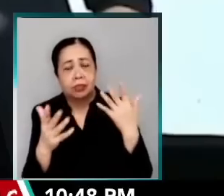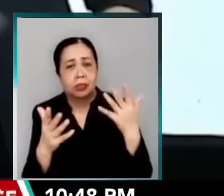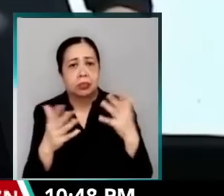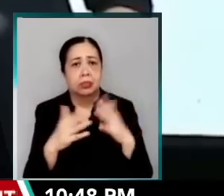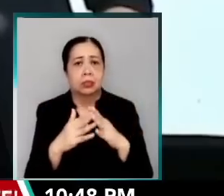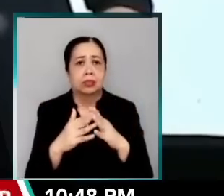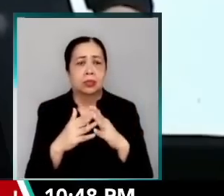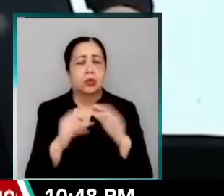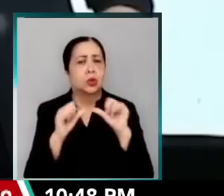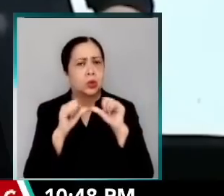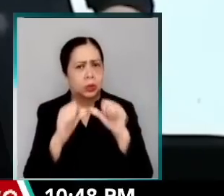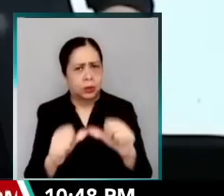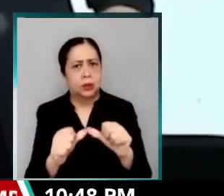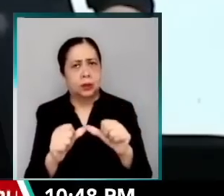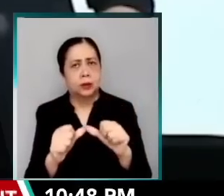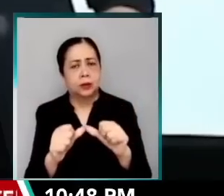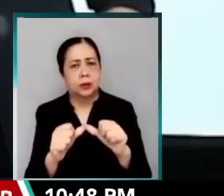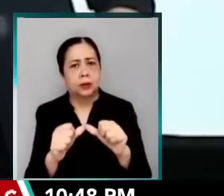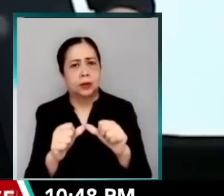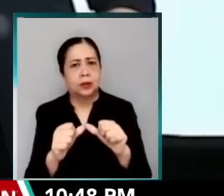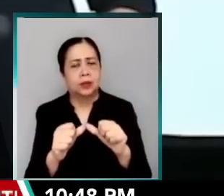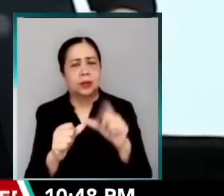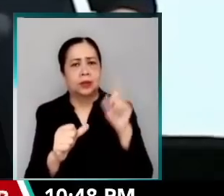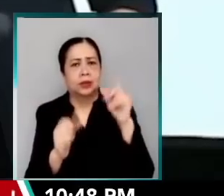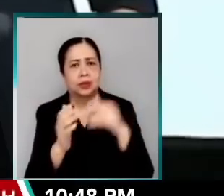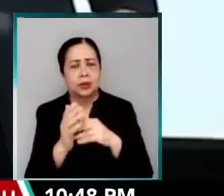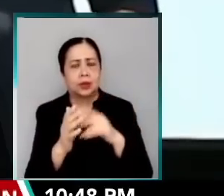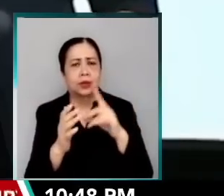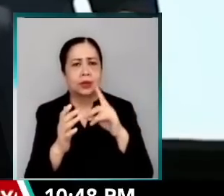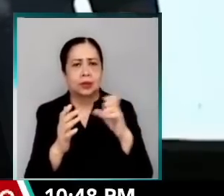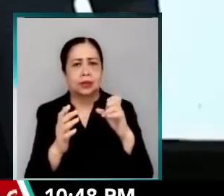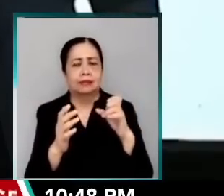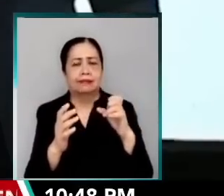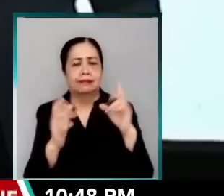tuloy ang 1,000 isang tuwa.